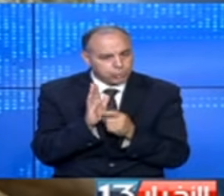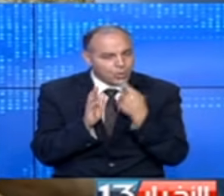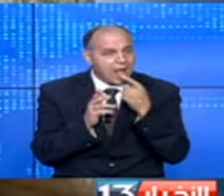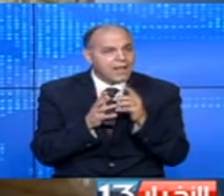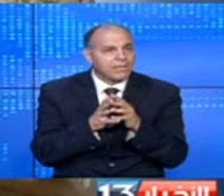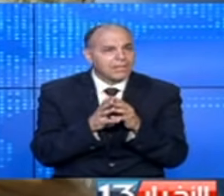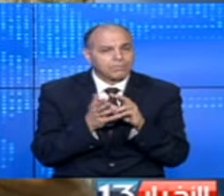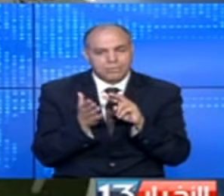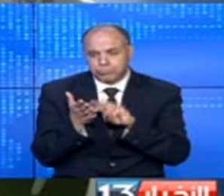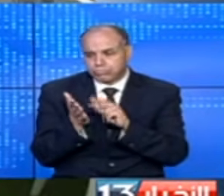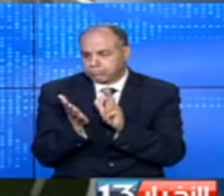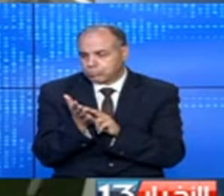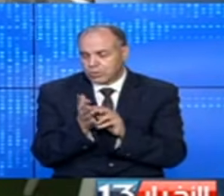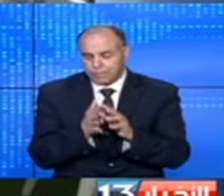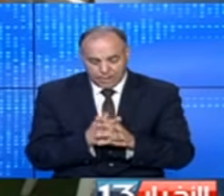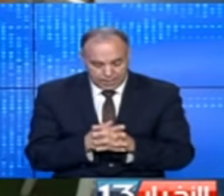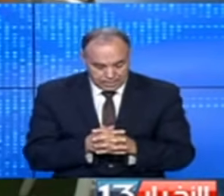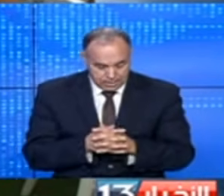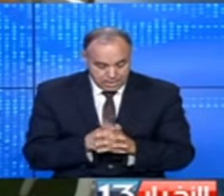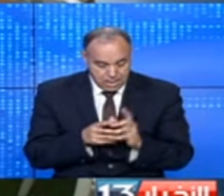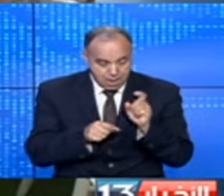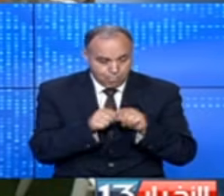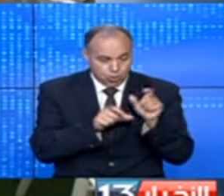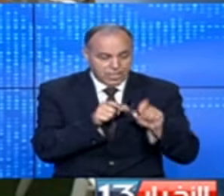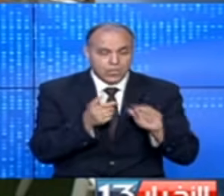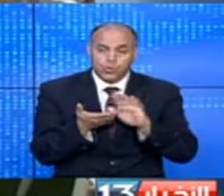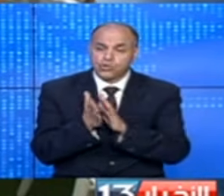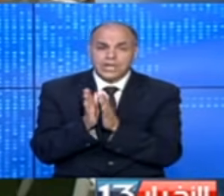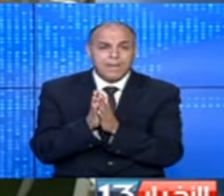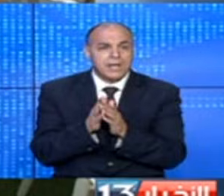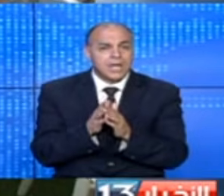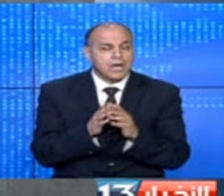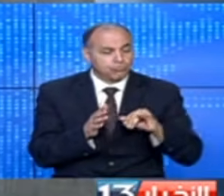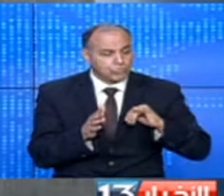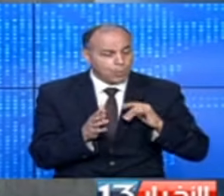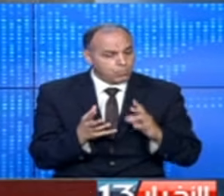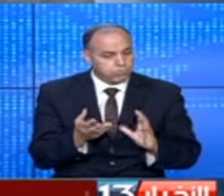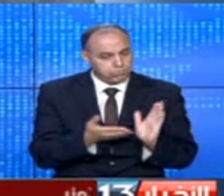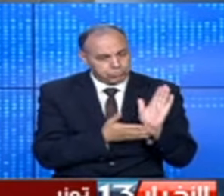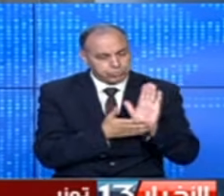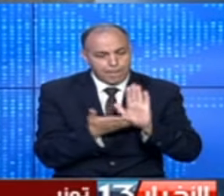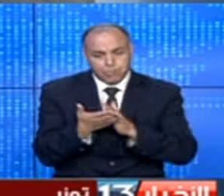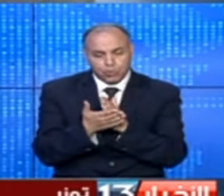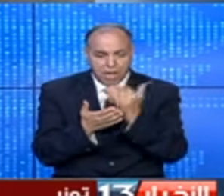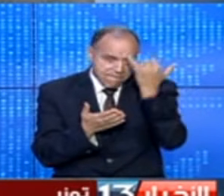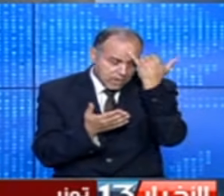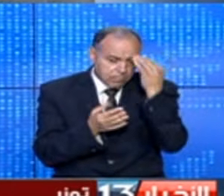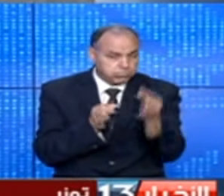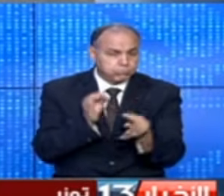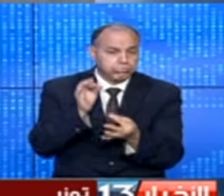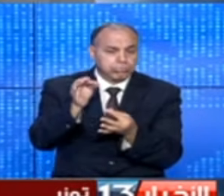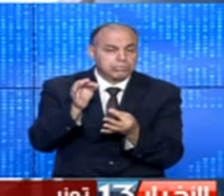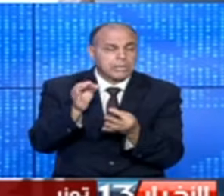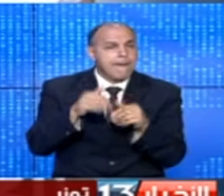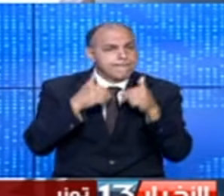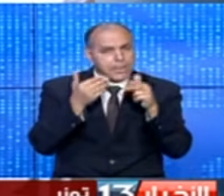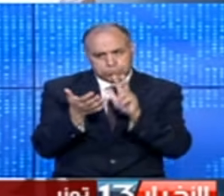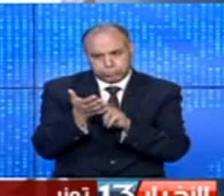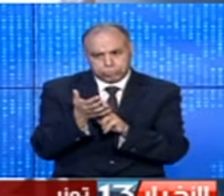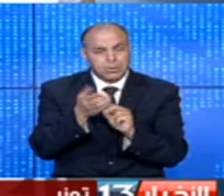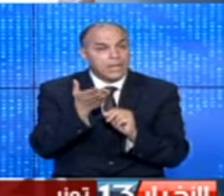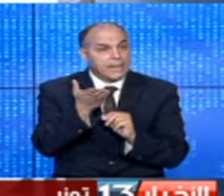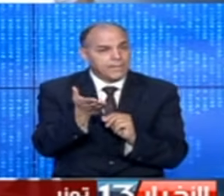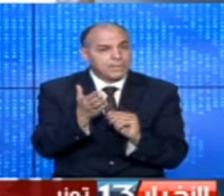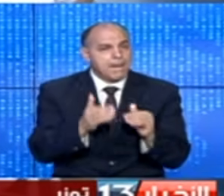مجال التطبيقات. مشاركون وجمعيات بروح شبابية قدموا مشاريع وأفكار سيقع اعتمادها في شكل